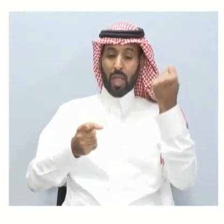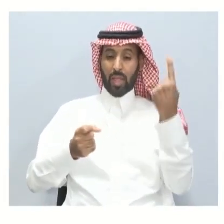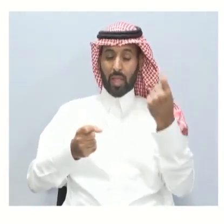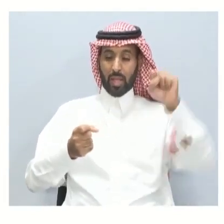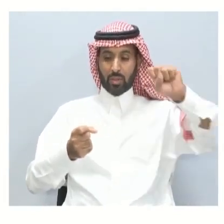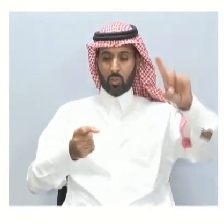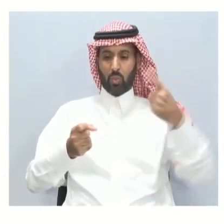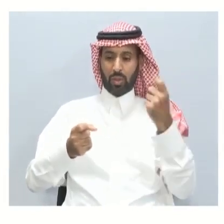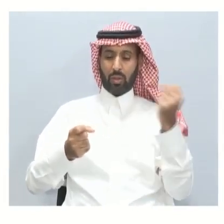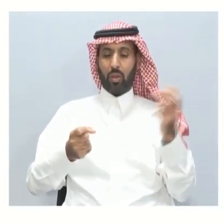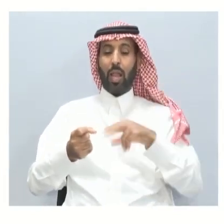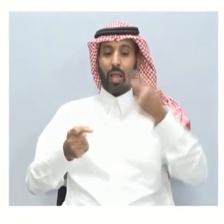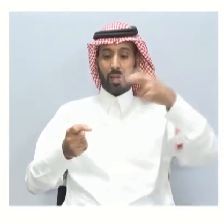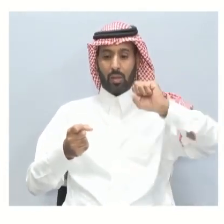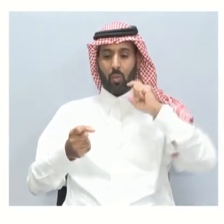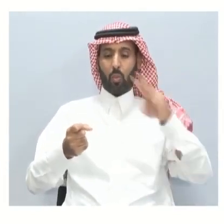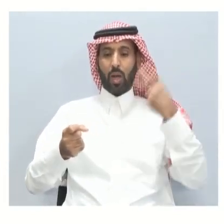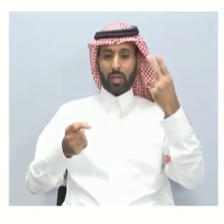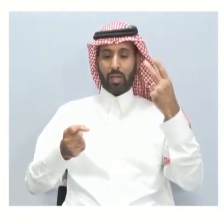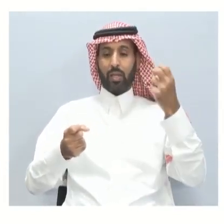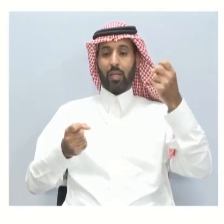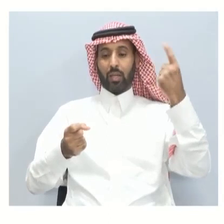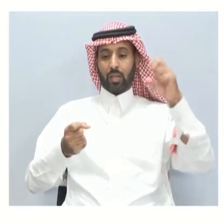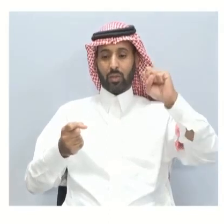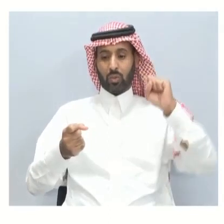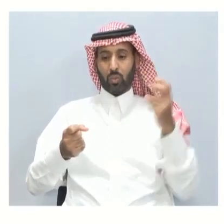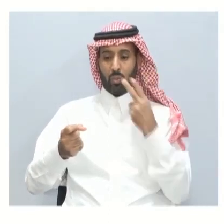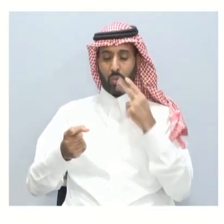الهيليوم 1 اس 2 الليثي استوديو